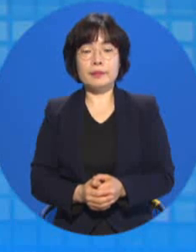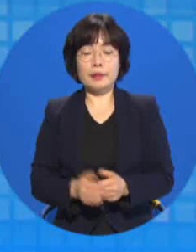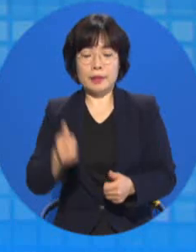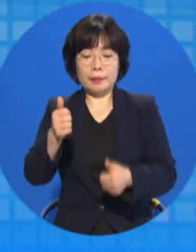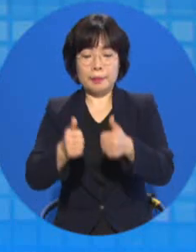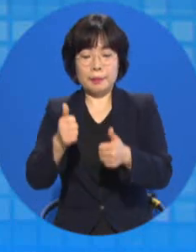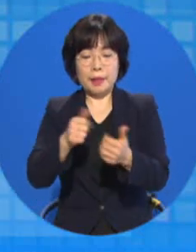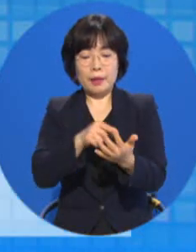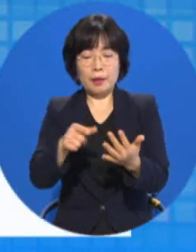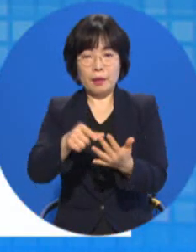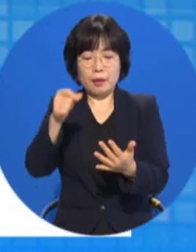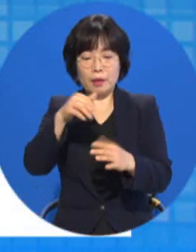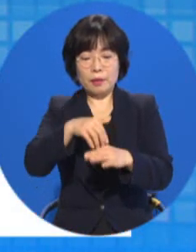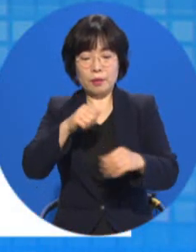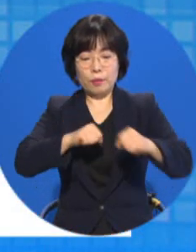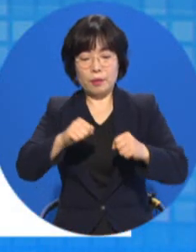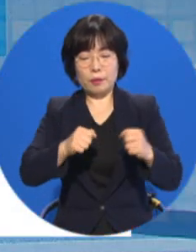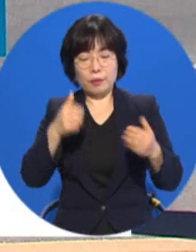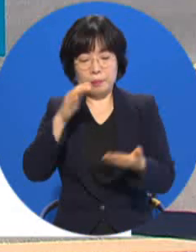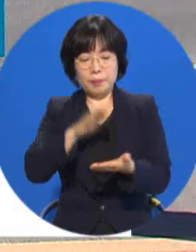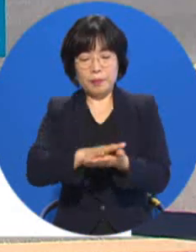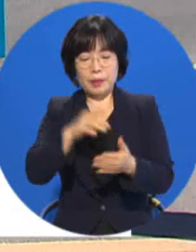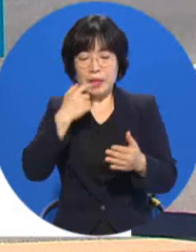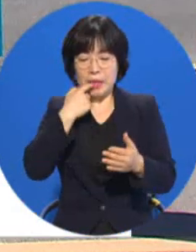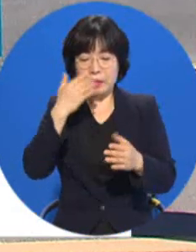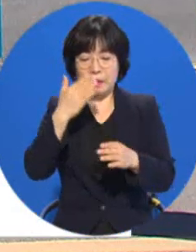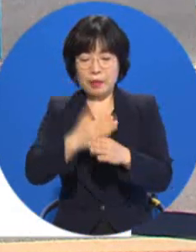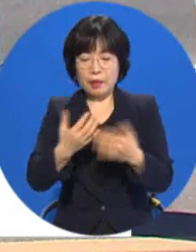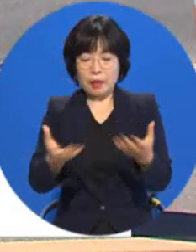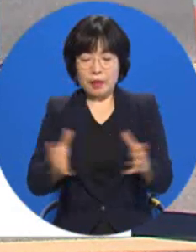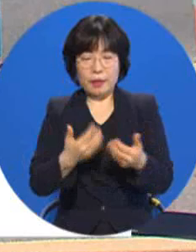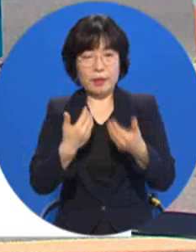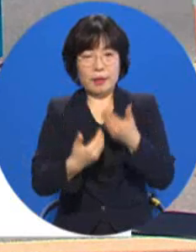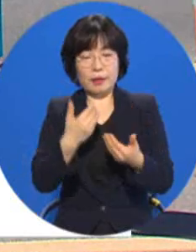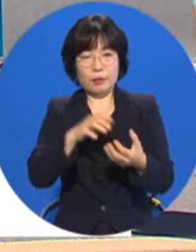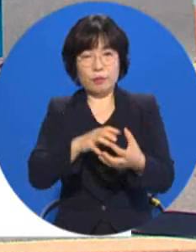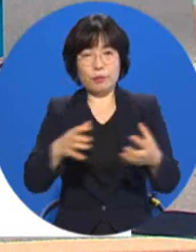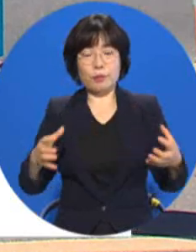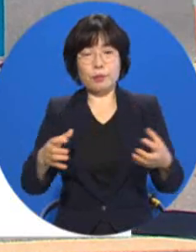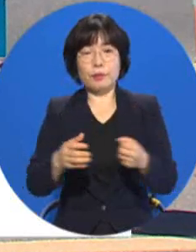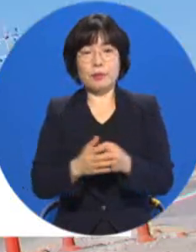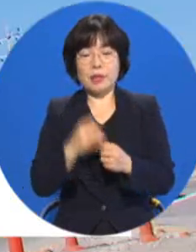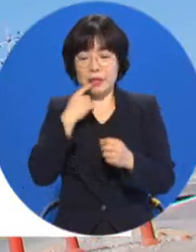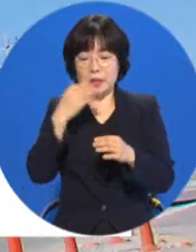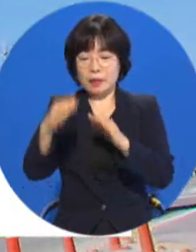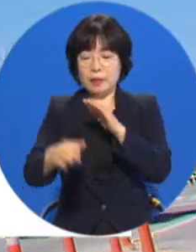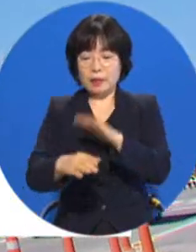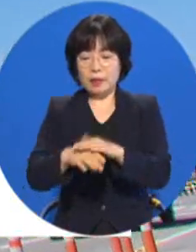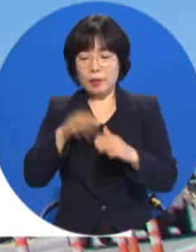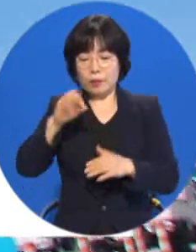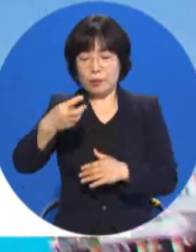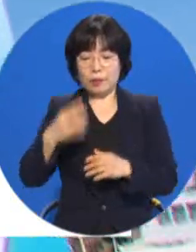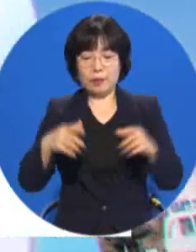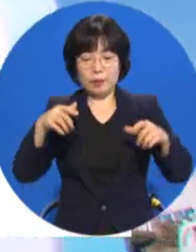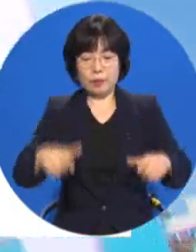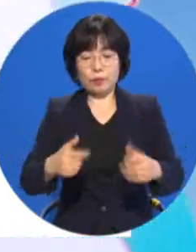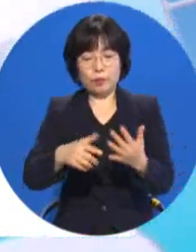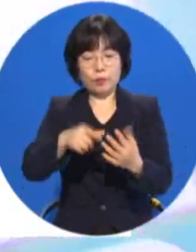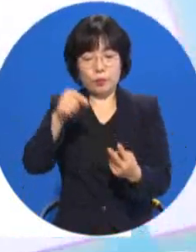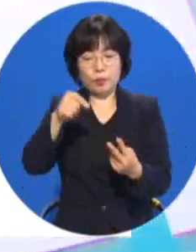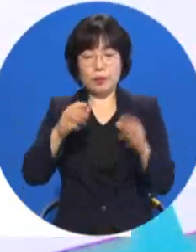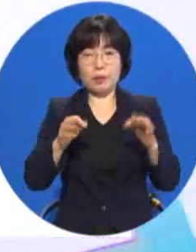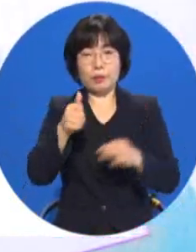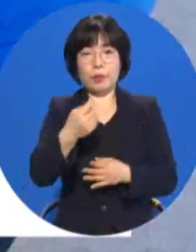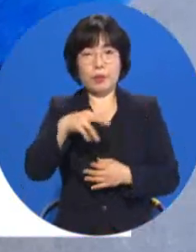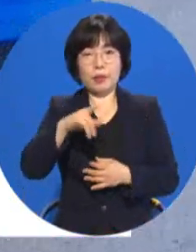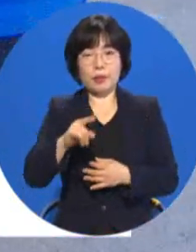경선을 앞두고 선거운동이 치열해지면서 민주당 내 불협화음이 커지고 있습니다. 더불어민주당 여수 을 경선 후보자로 결정된